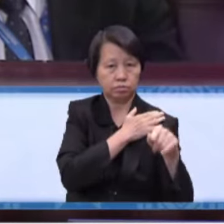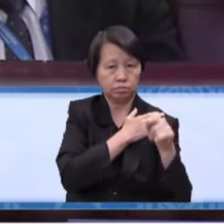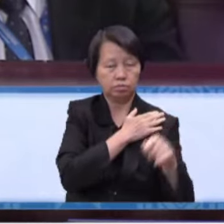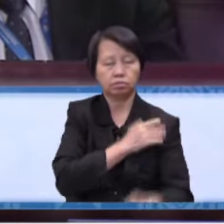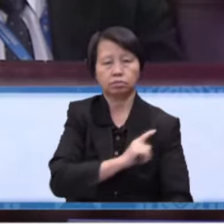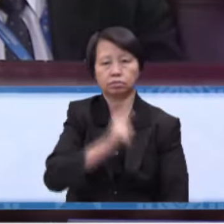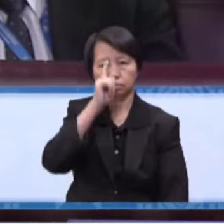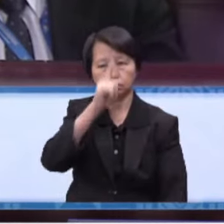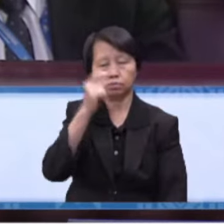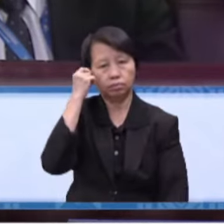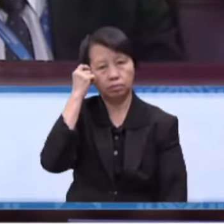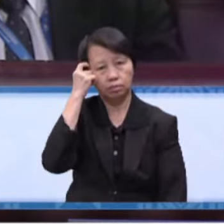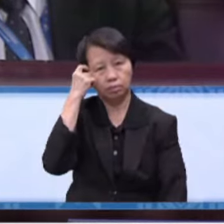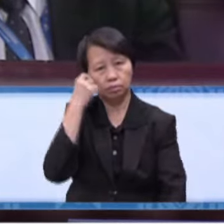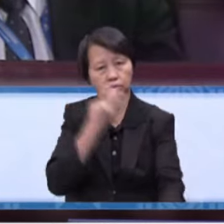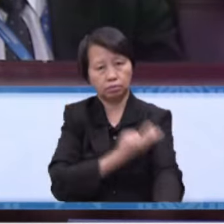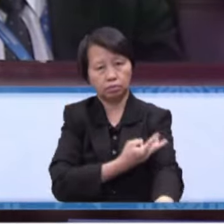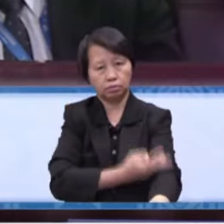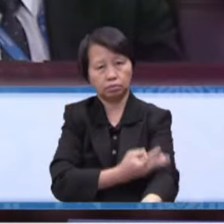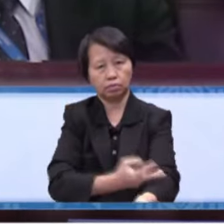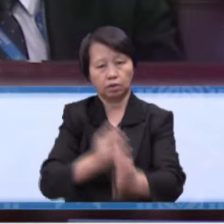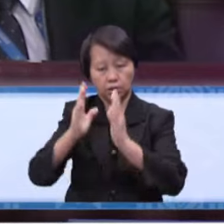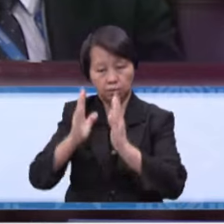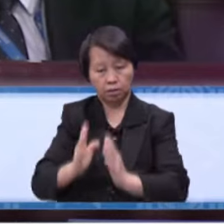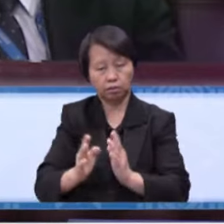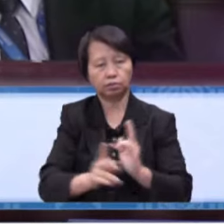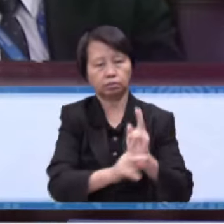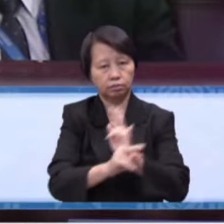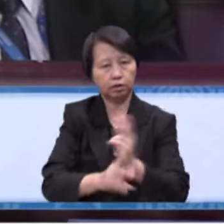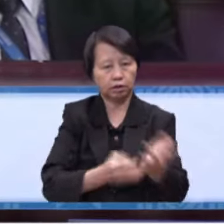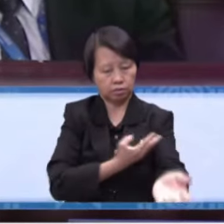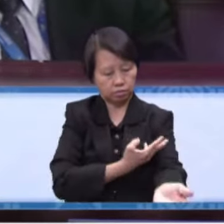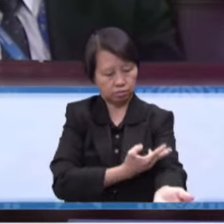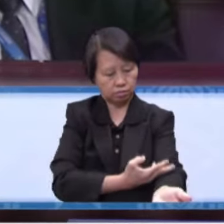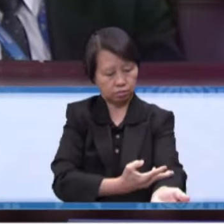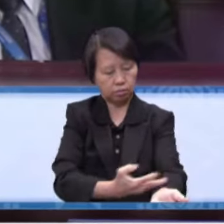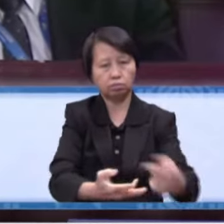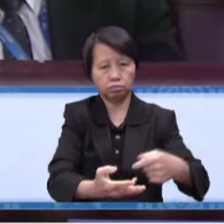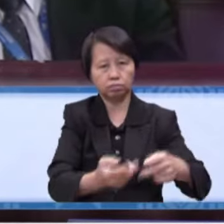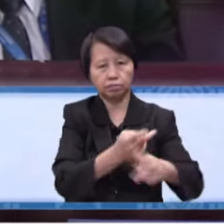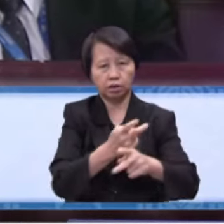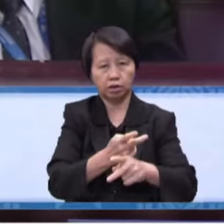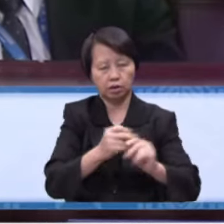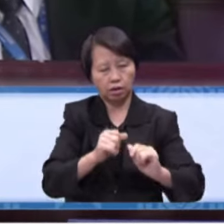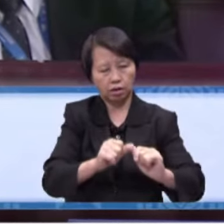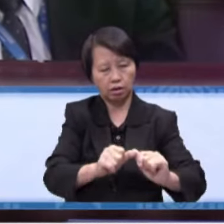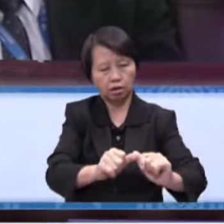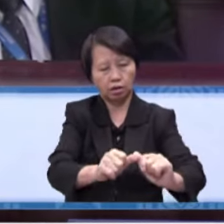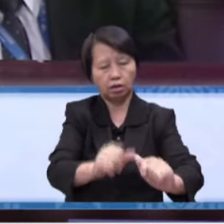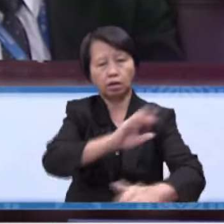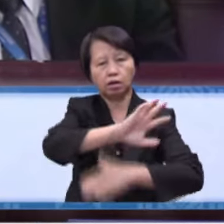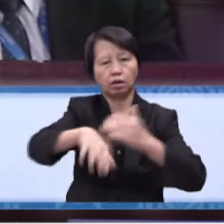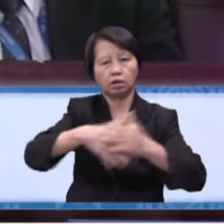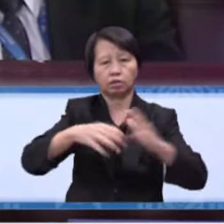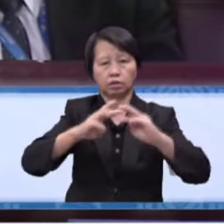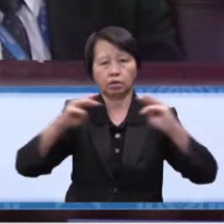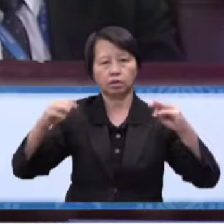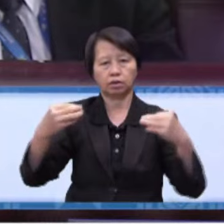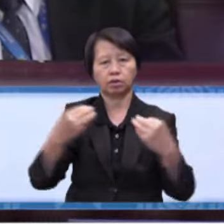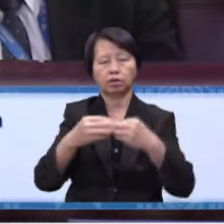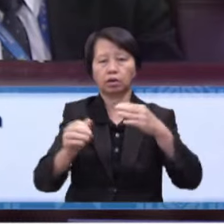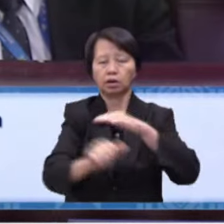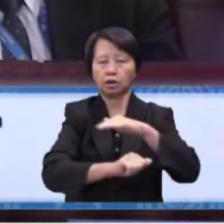memastikan warisan bangsa ini terus terpelihara dan dilestarikan dalam seluruh masyarakat sebagai